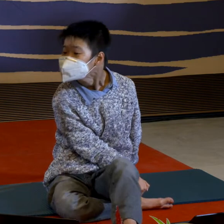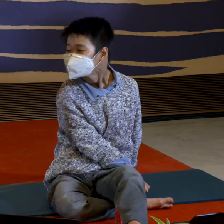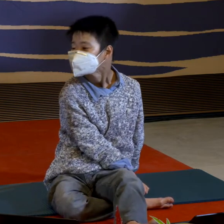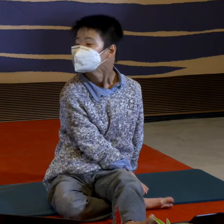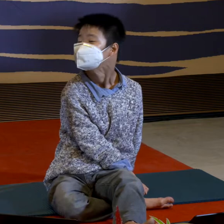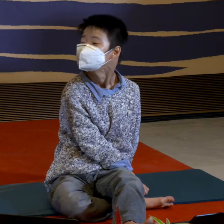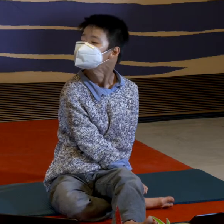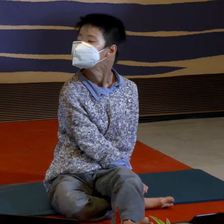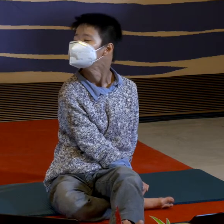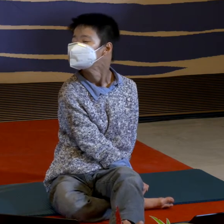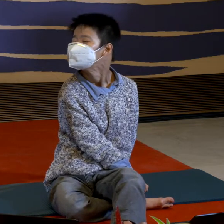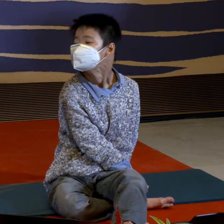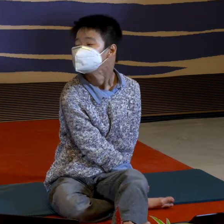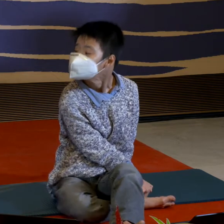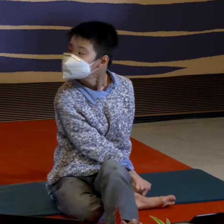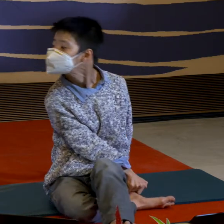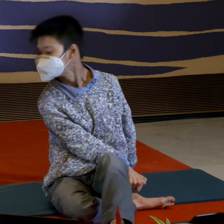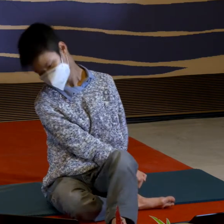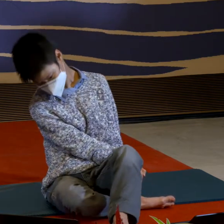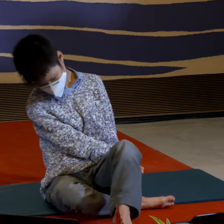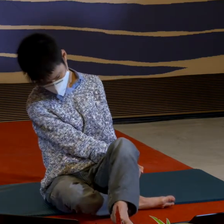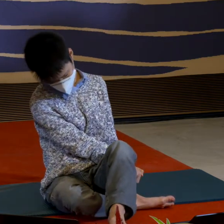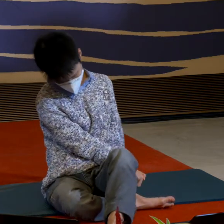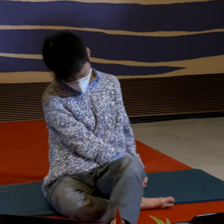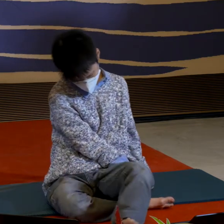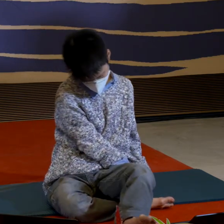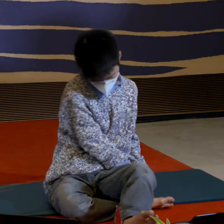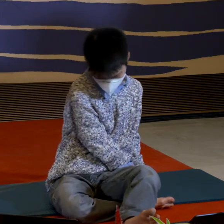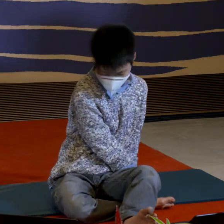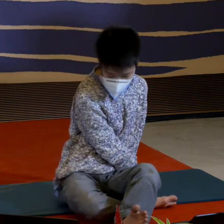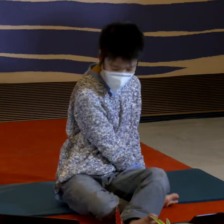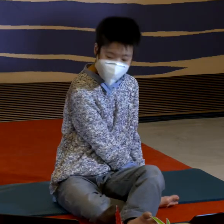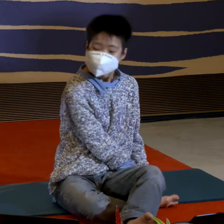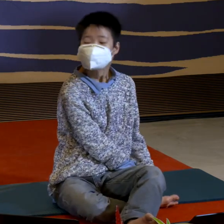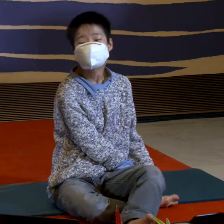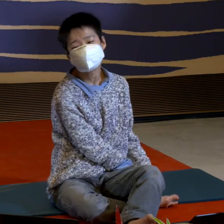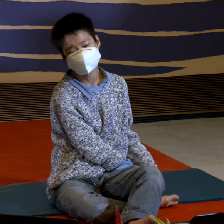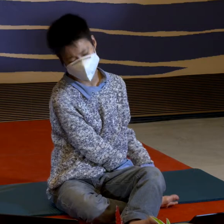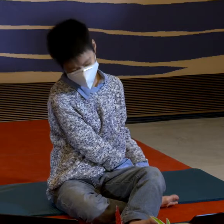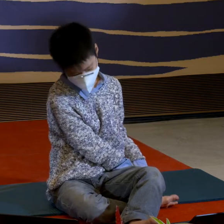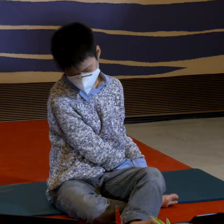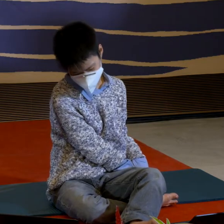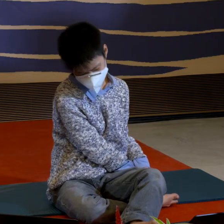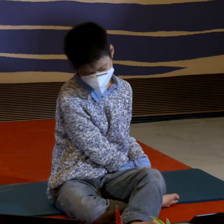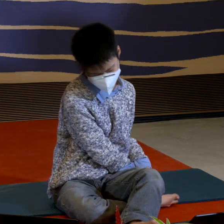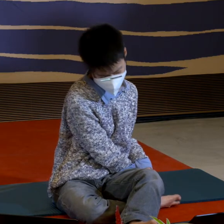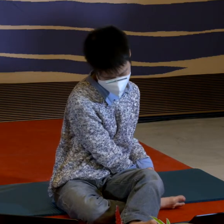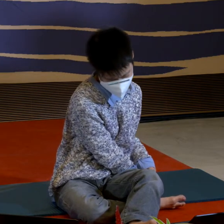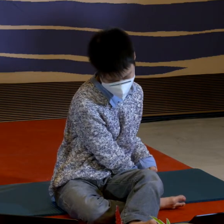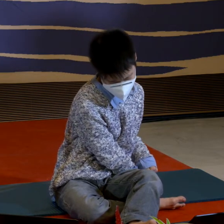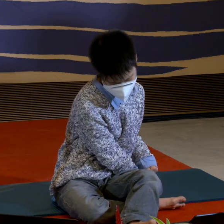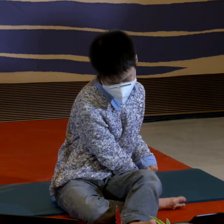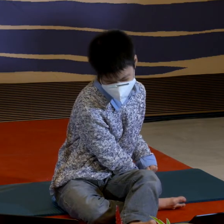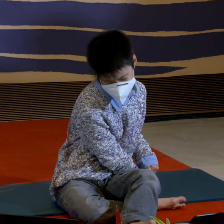Invalid. Je me suis sentie encore plus légitime à danser lorsque j'ai rencontré les danseuses Magali Sabi et Claire